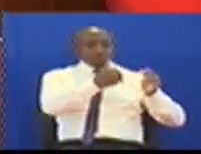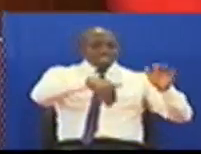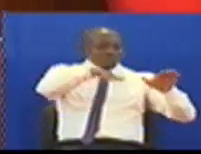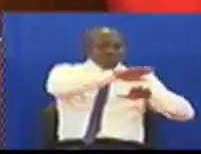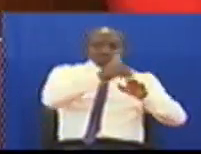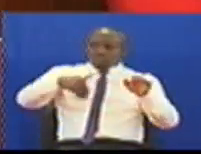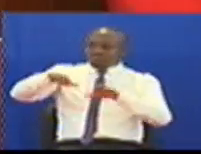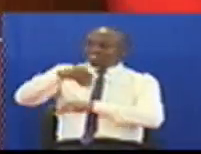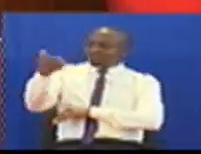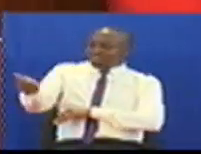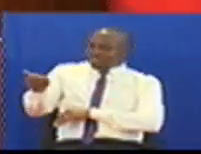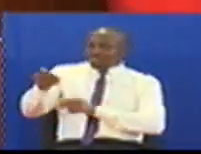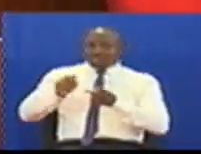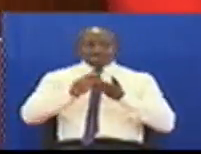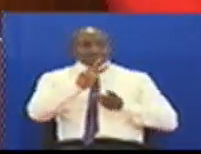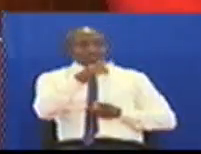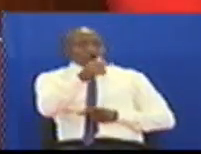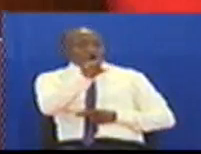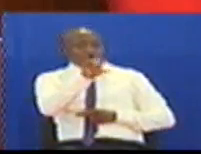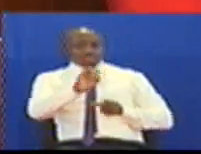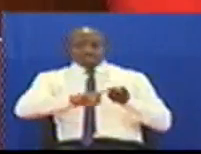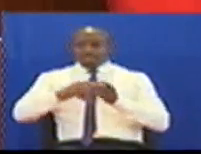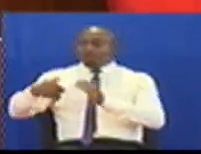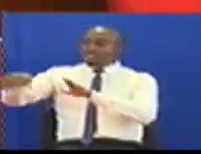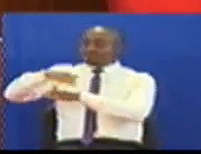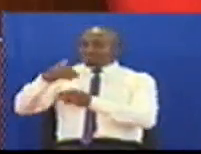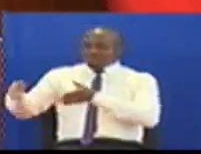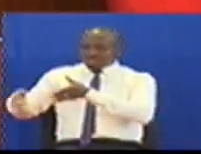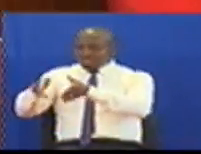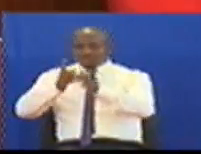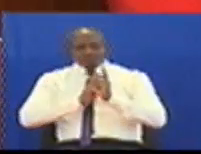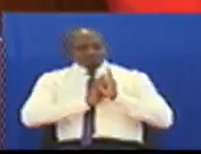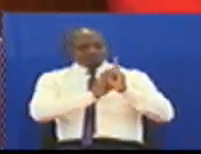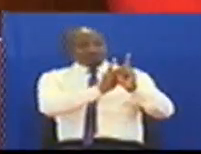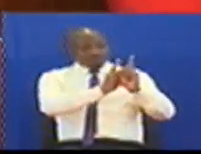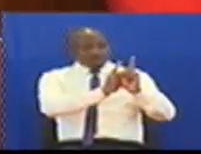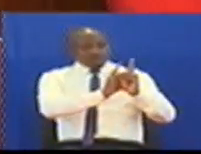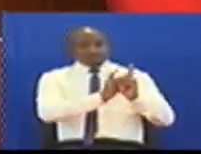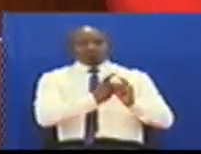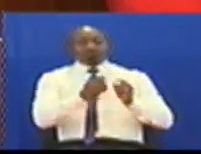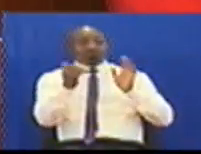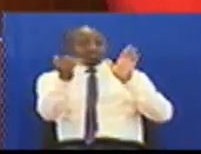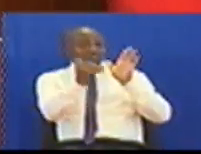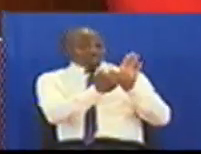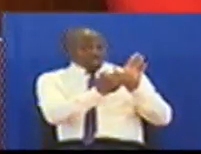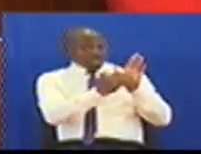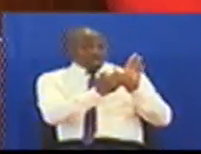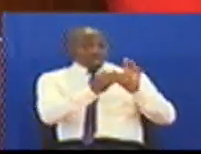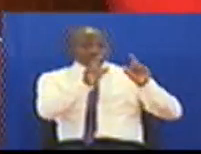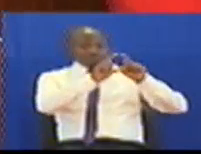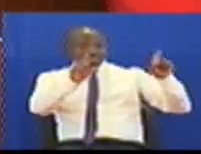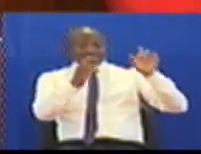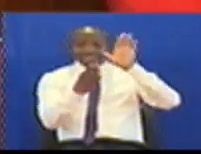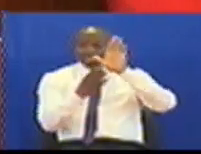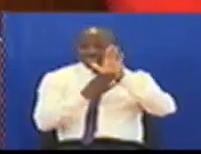na vitongoji, pamoja na wenye viti wa mitaa kuzingatia matakwa ya ibara ya 9 ya katiba yetu ambayo